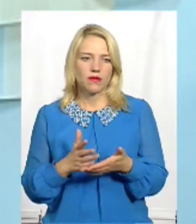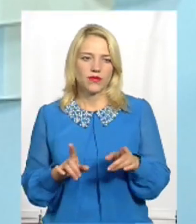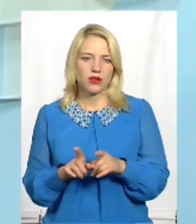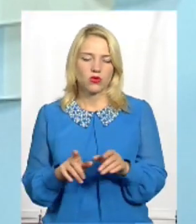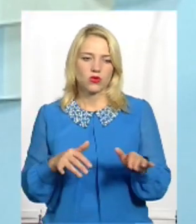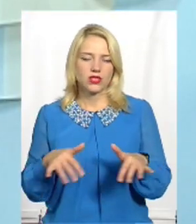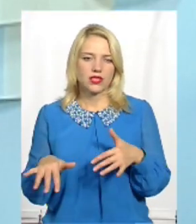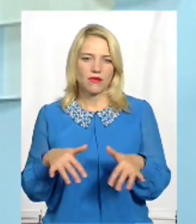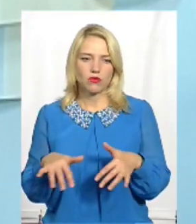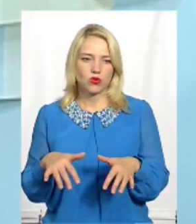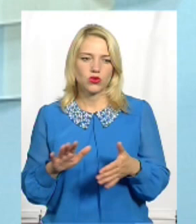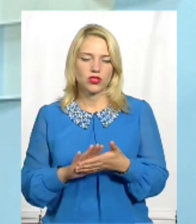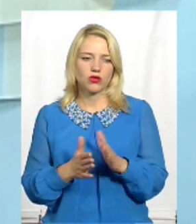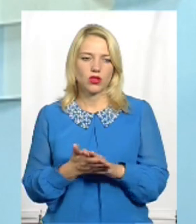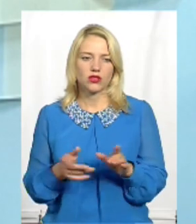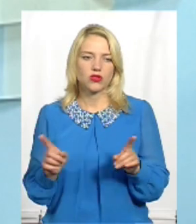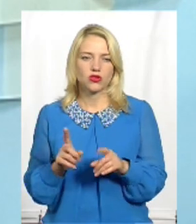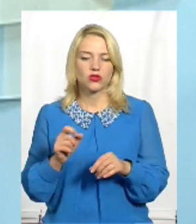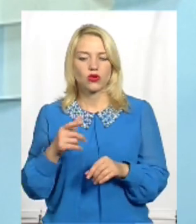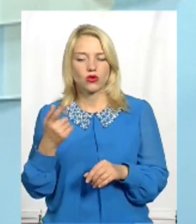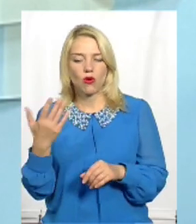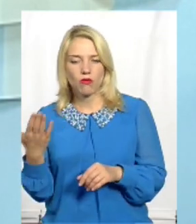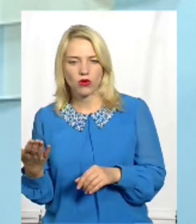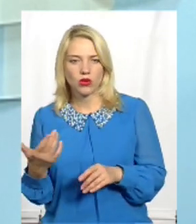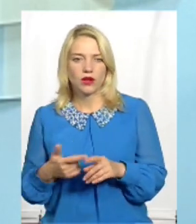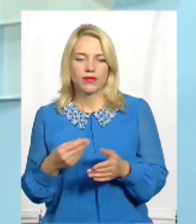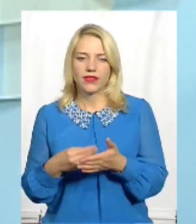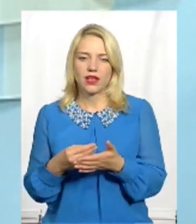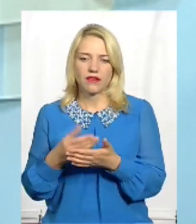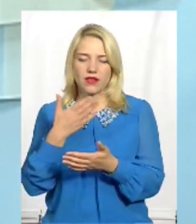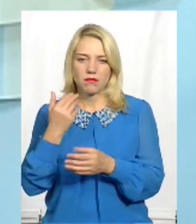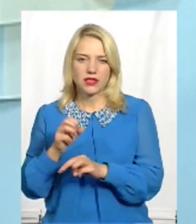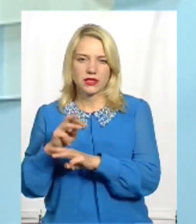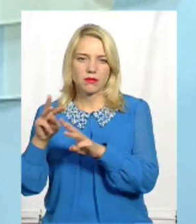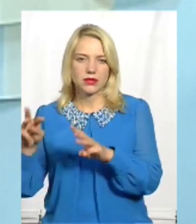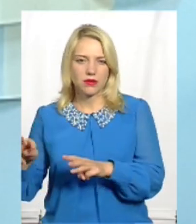складну ситуацію, що з одного боку тариф не забезпечує